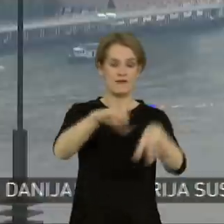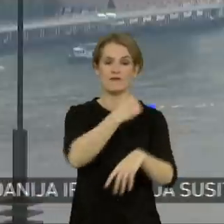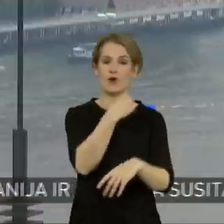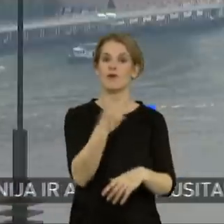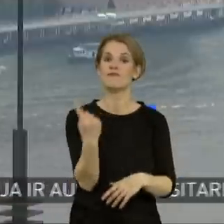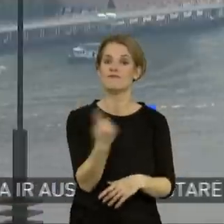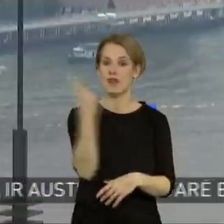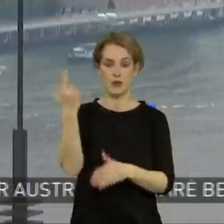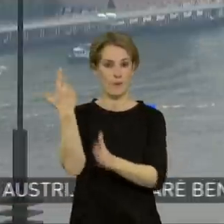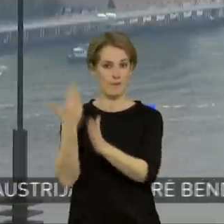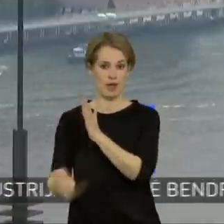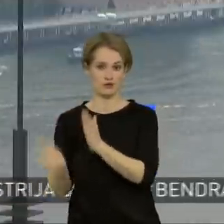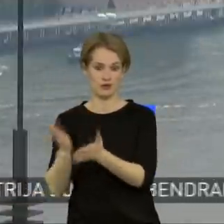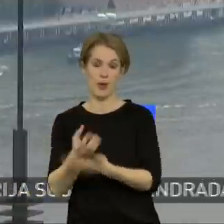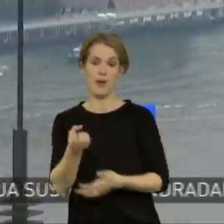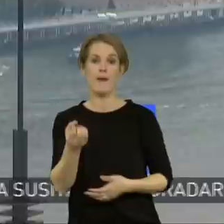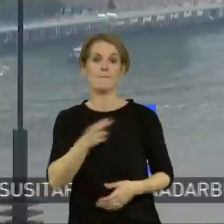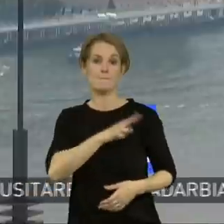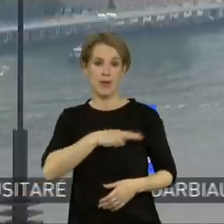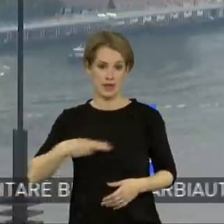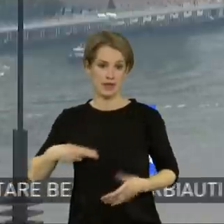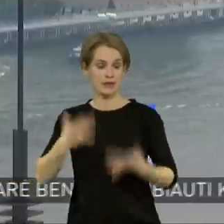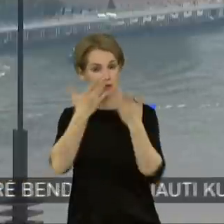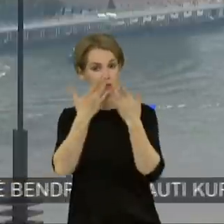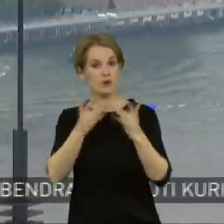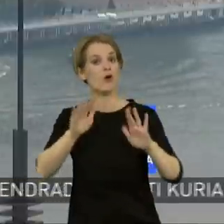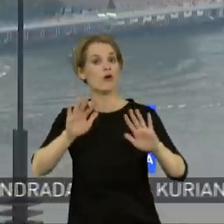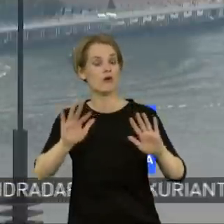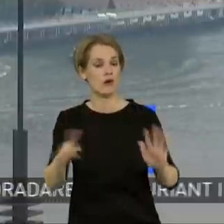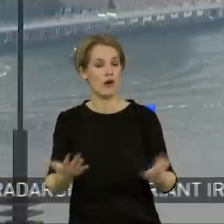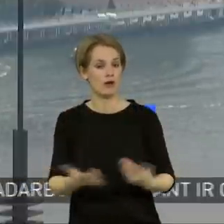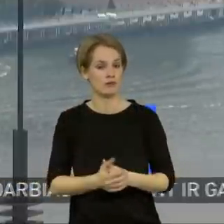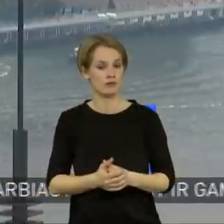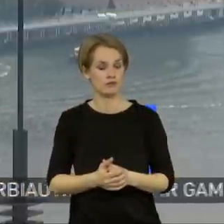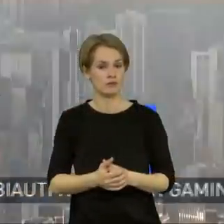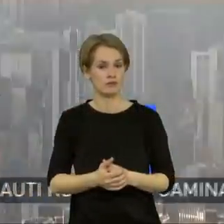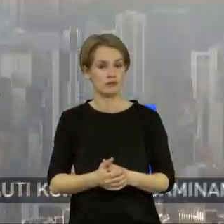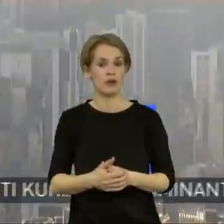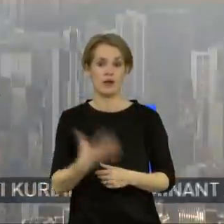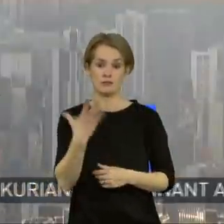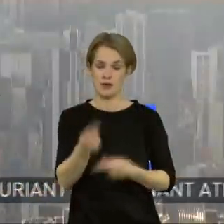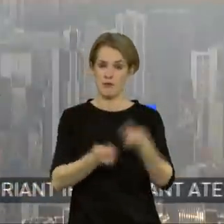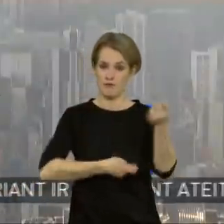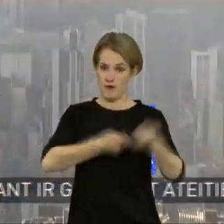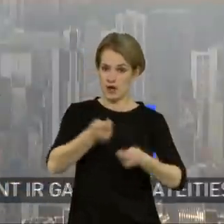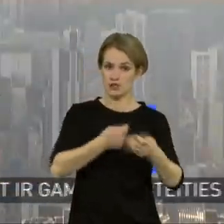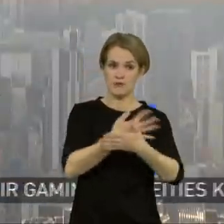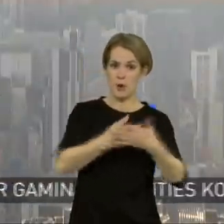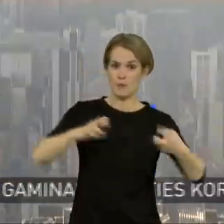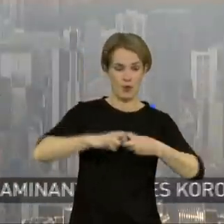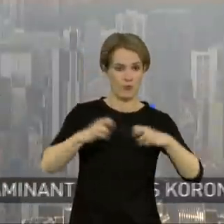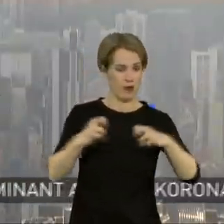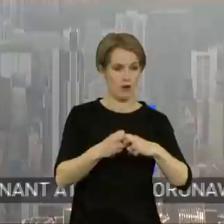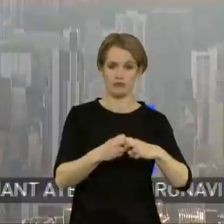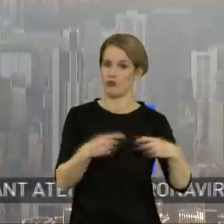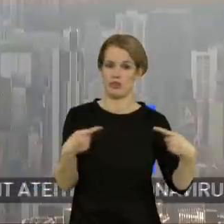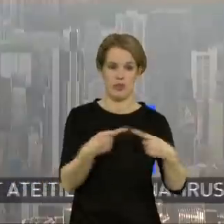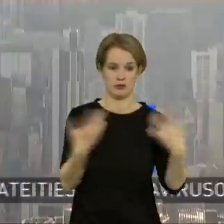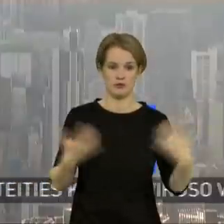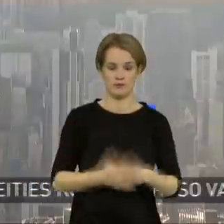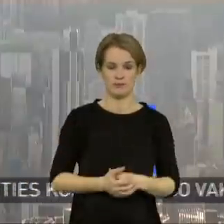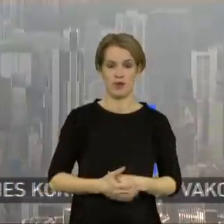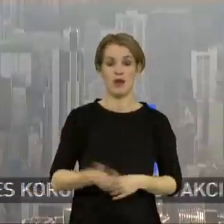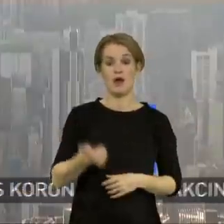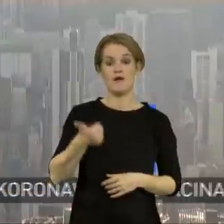vieną, Pekinas toliau demonstruoja, kad netoleruos ne mažiausių iššūkių savo valdžiai. Vakar Honkongas pašalintas iš